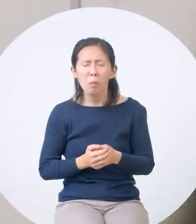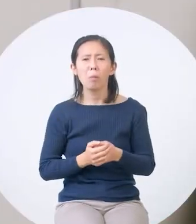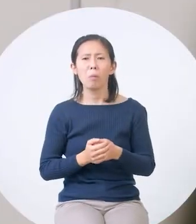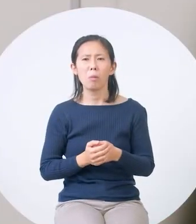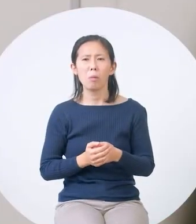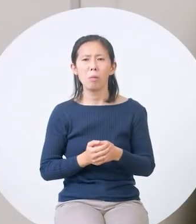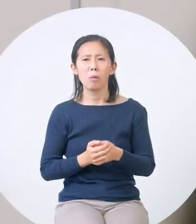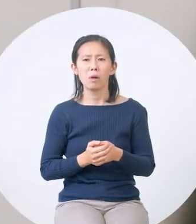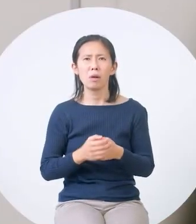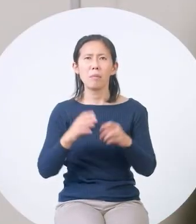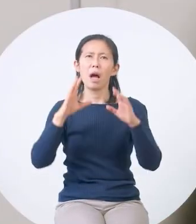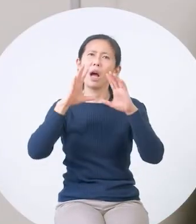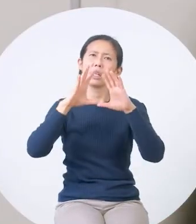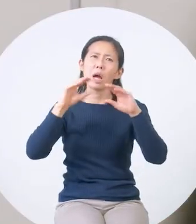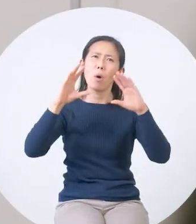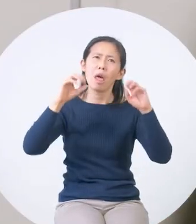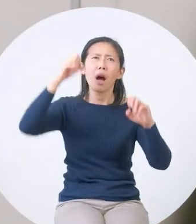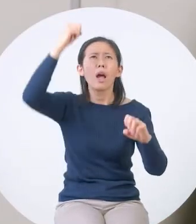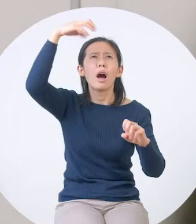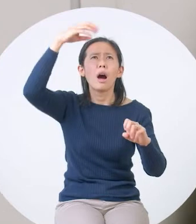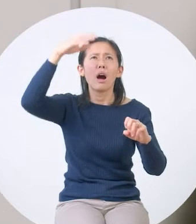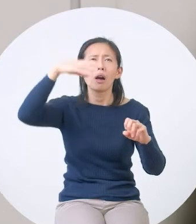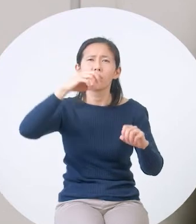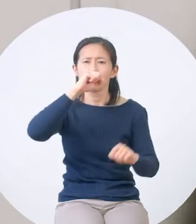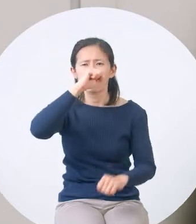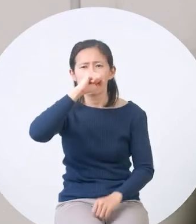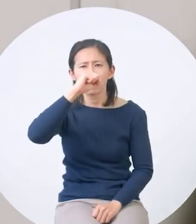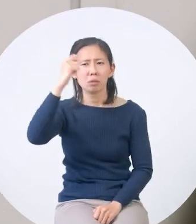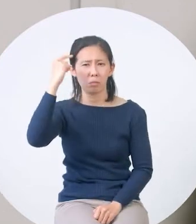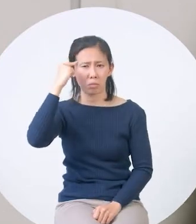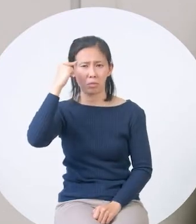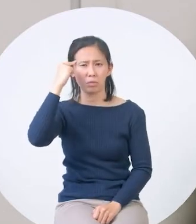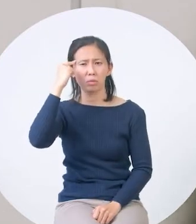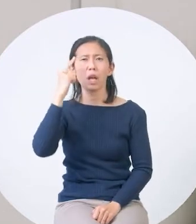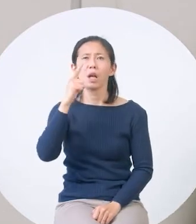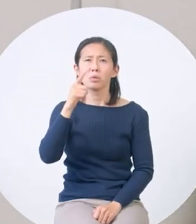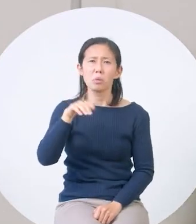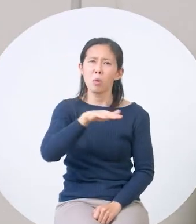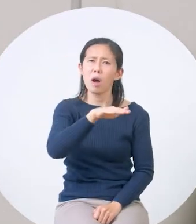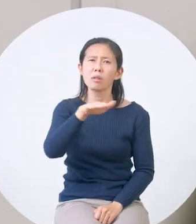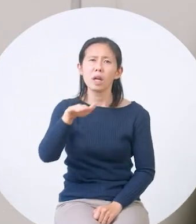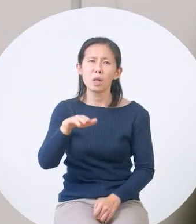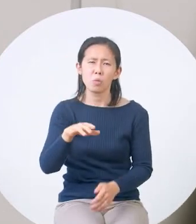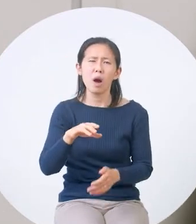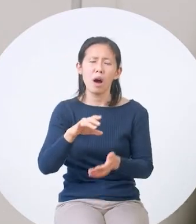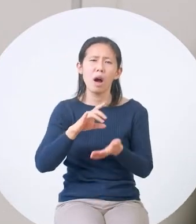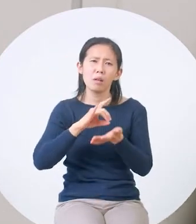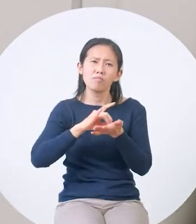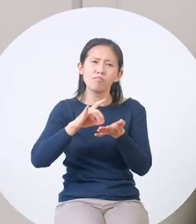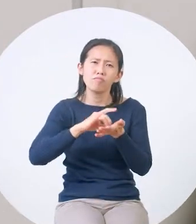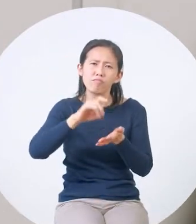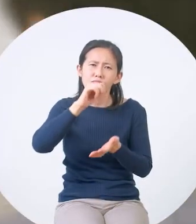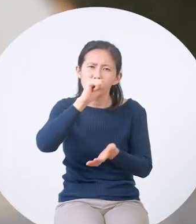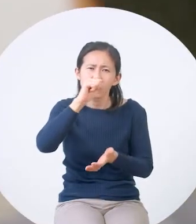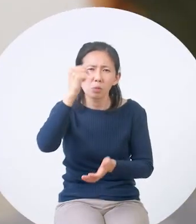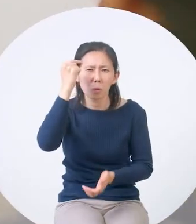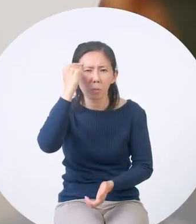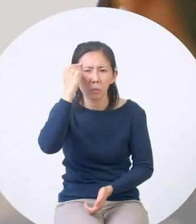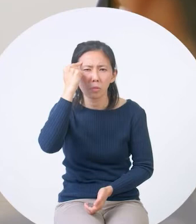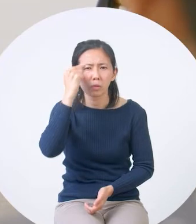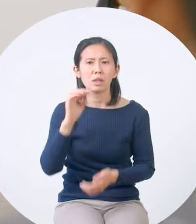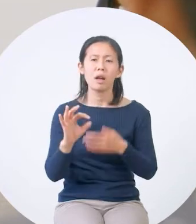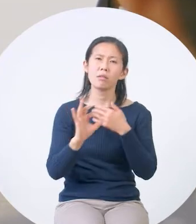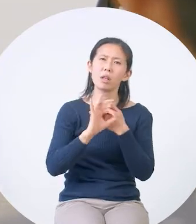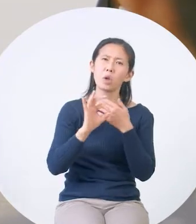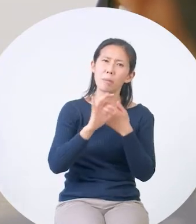で、ほんわかしたライトでもいいわけなんで、それはちょっと配慮した方がいいんじゃないのかなと。例えば